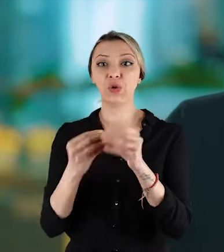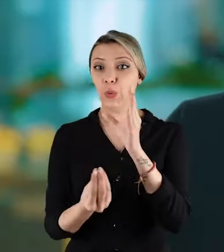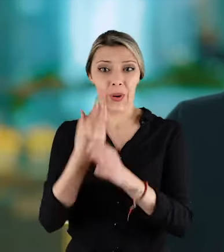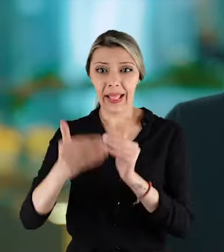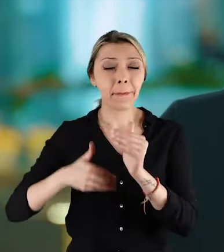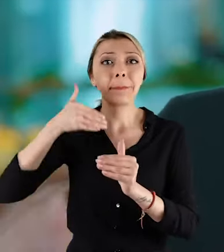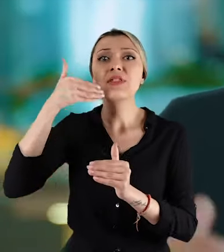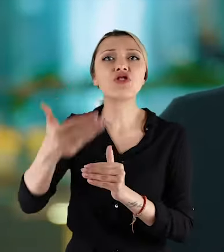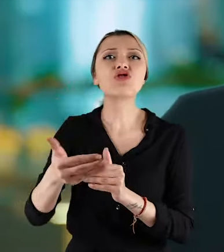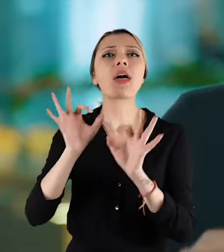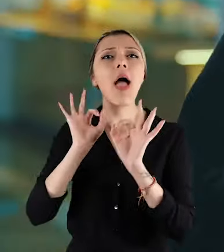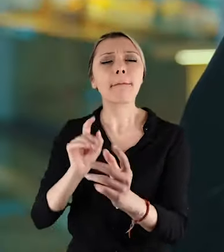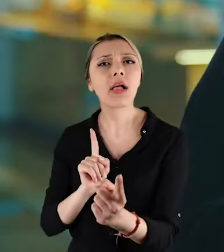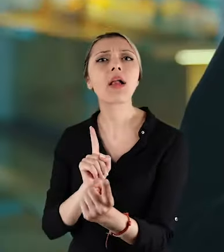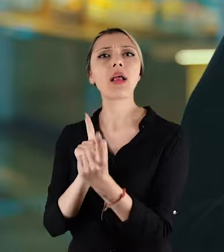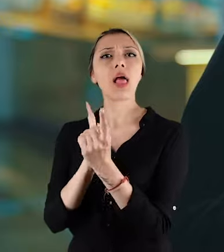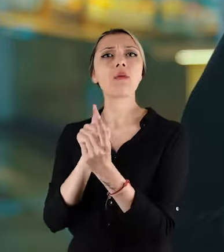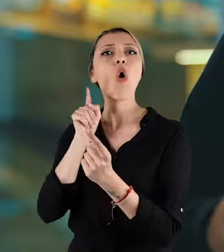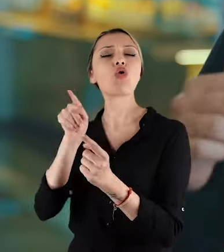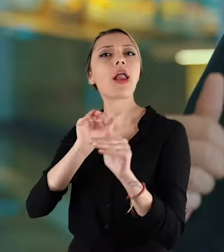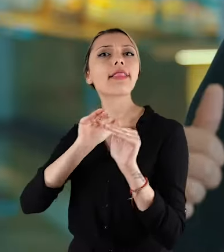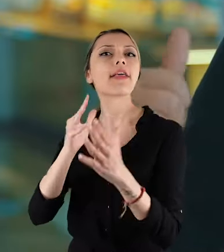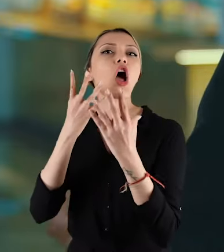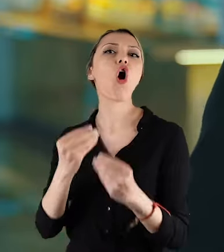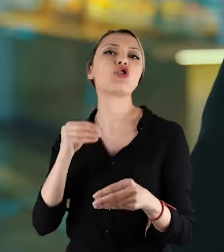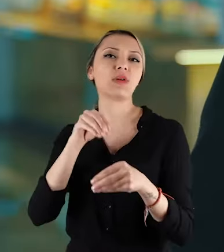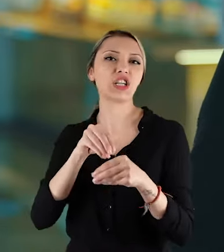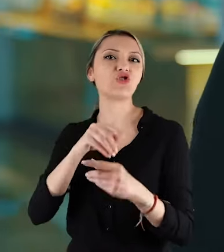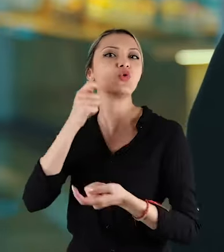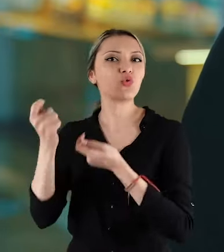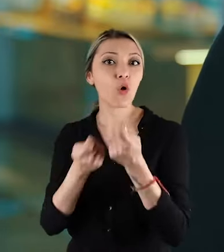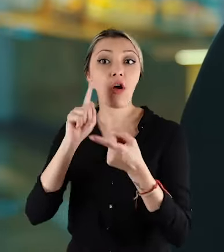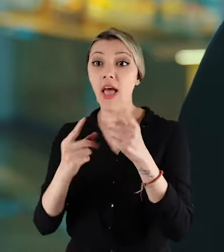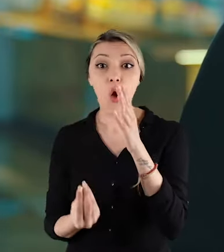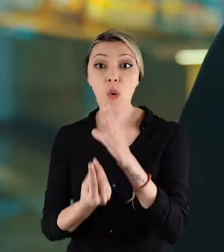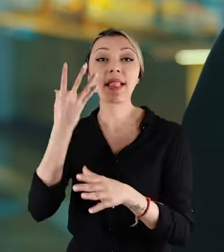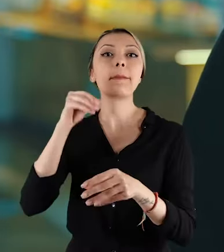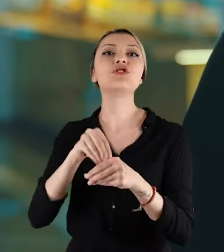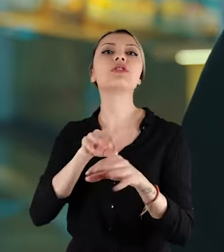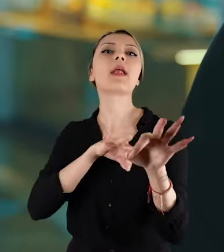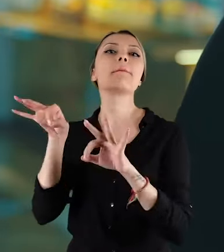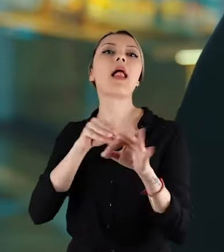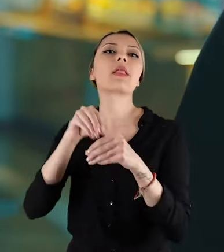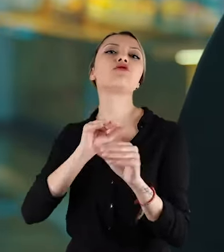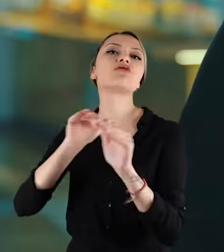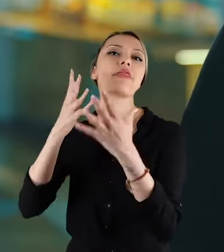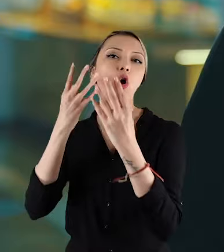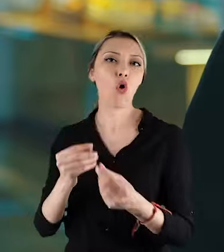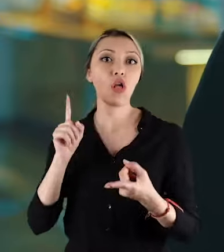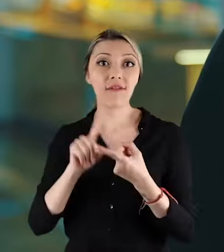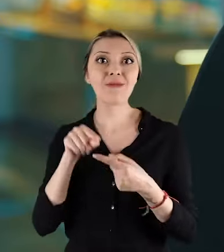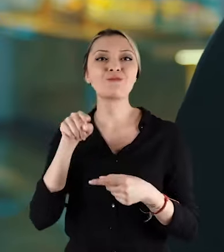bütün noktalarında birebir aktif bir şekilde birçok katkı sağlarken üretimde de planlama anlamında katkı sağlıyor ve bu